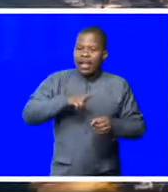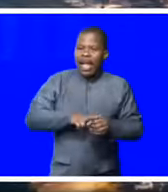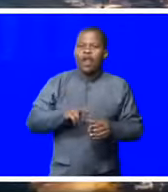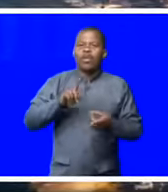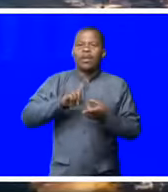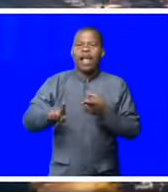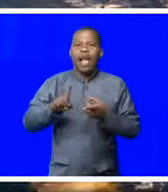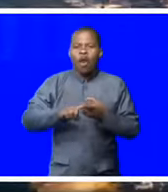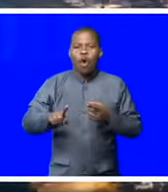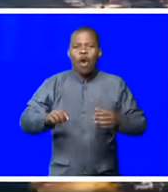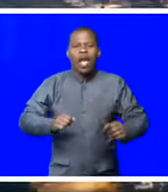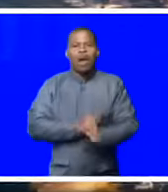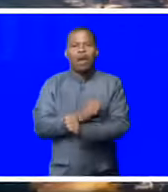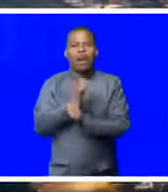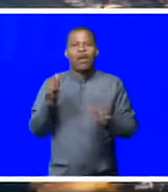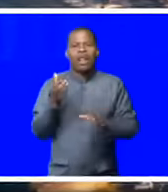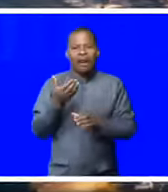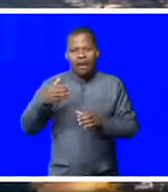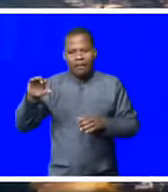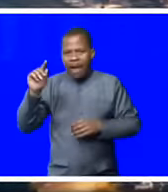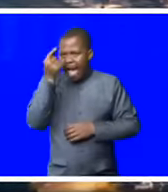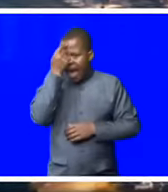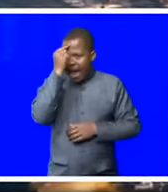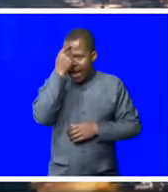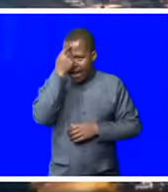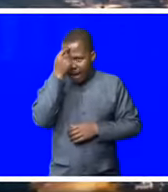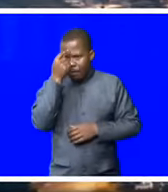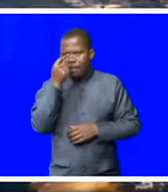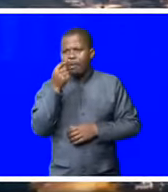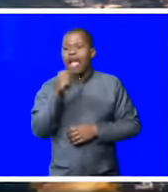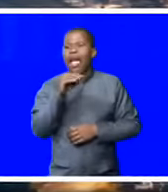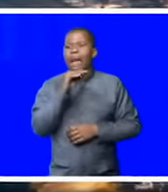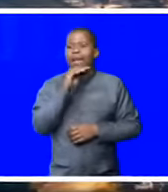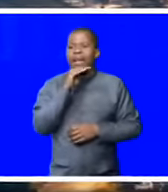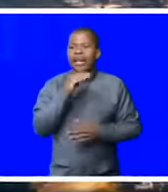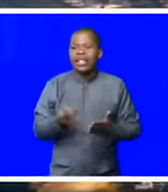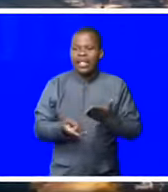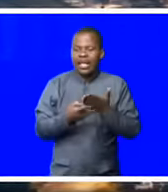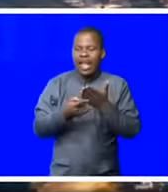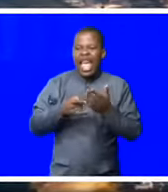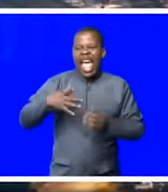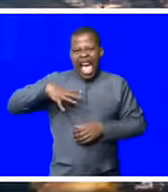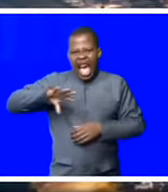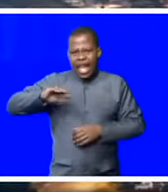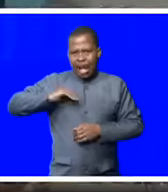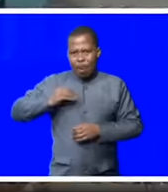eVenda laseNdiya kudlala inzima lenkulu ekukhuthazeni labanye bomake ukuthi bangenele lomdlalo